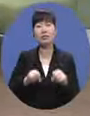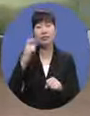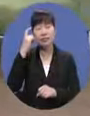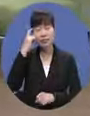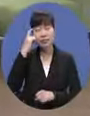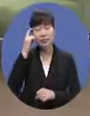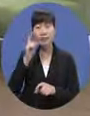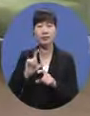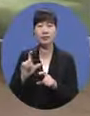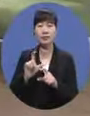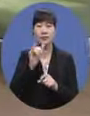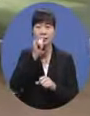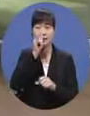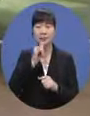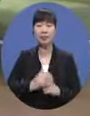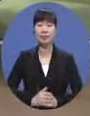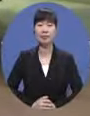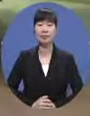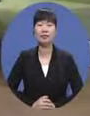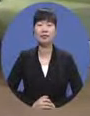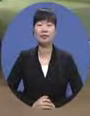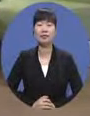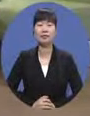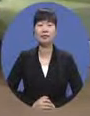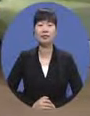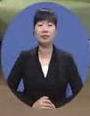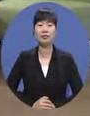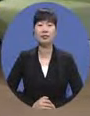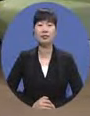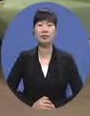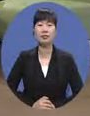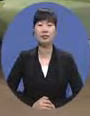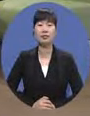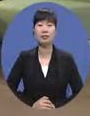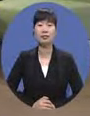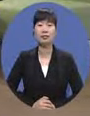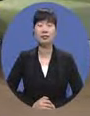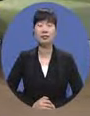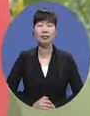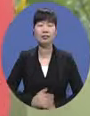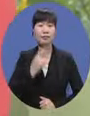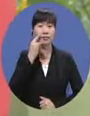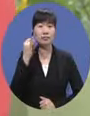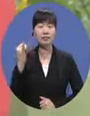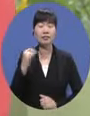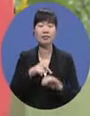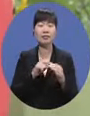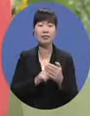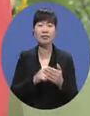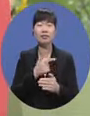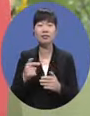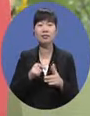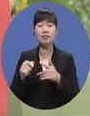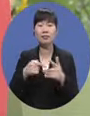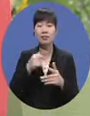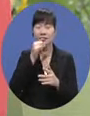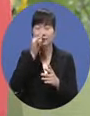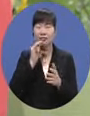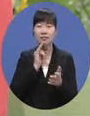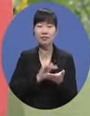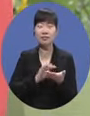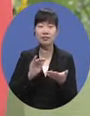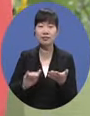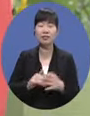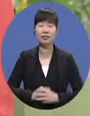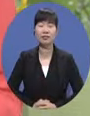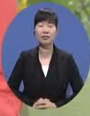건지 고민이 됩니다. 라고 사연을 보내주셨어요. 그래요. 어머님의 심정이 너무나 이해가 돼요, 선생님. 사실은